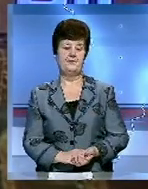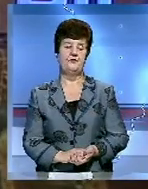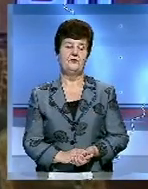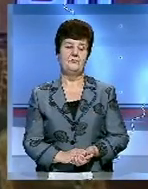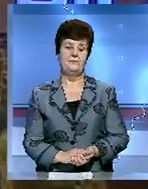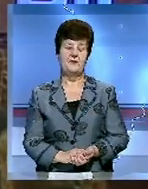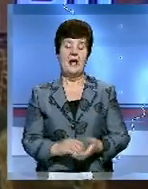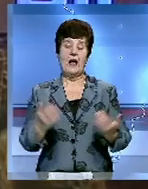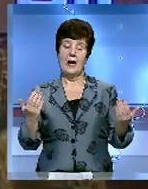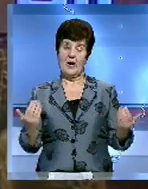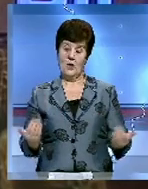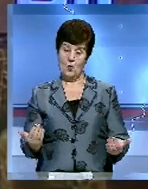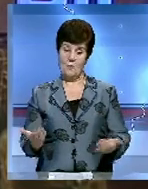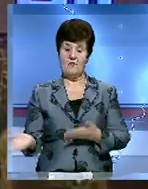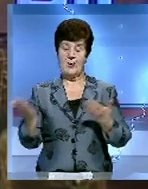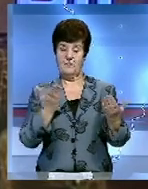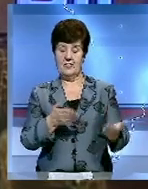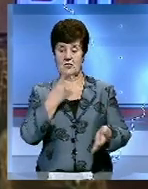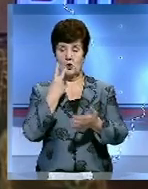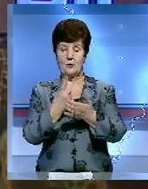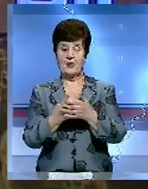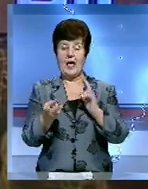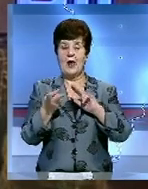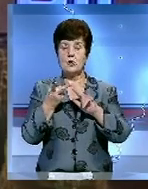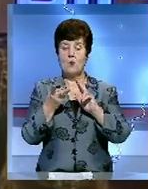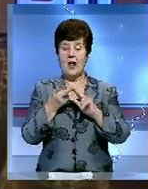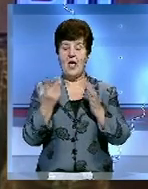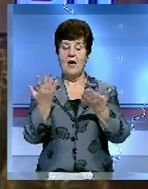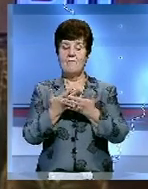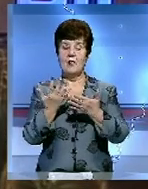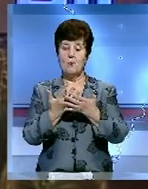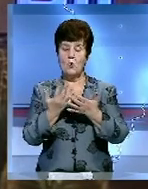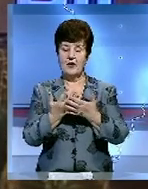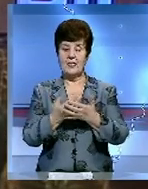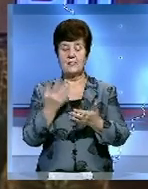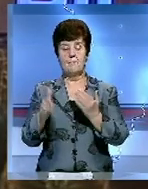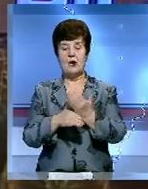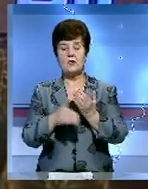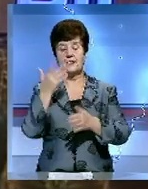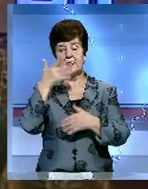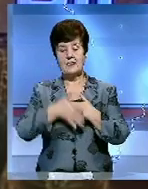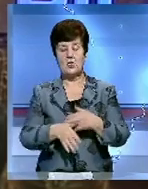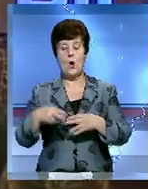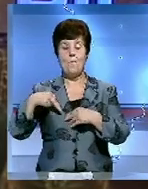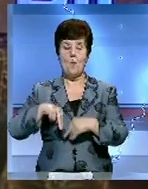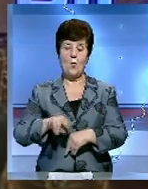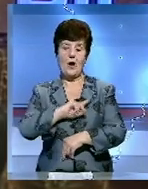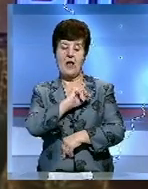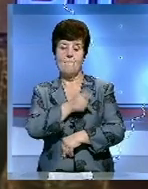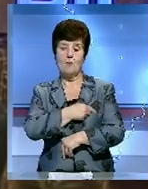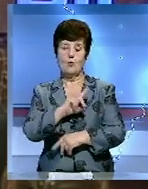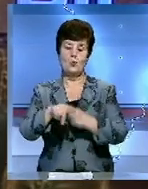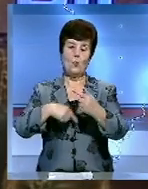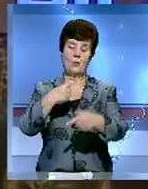Iar acum vă invităm să urmărim cel de-al doilea filmuleț care ne va ajuta să înțelegem munca și efortul următorului